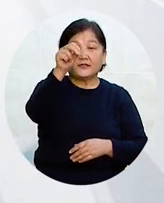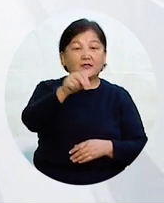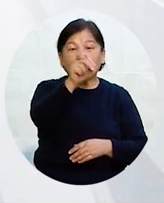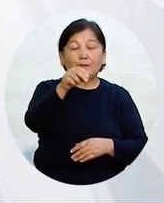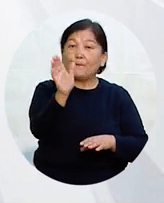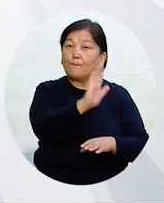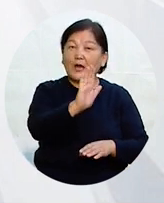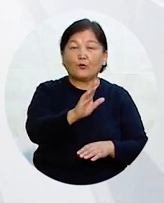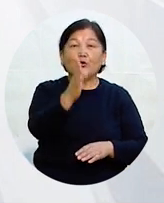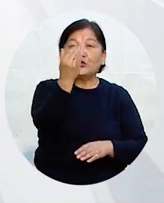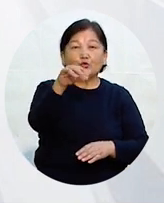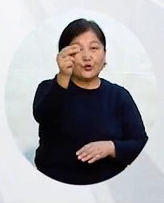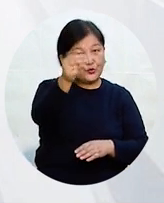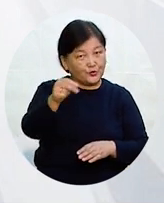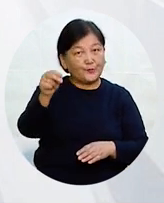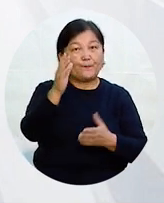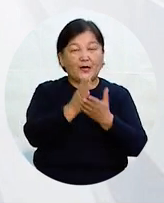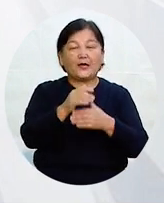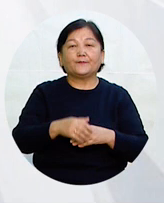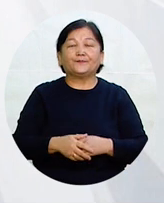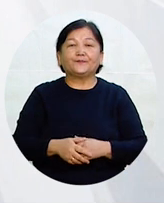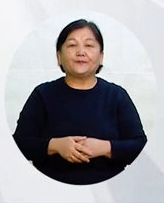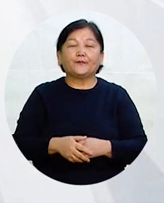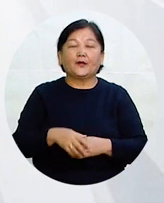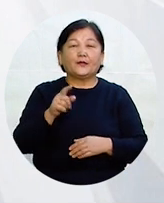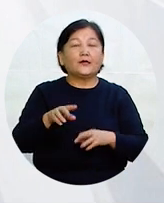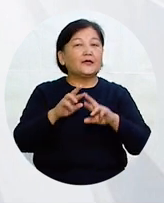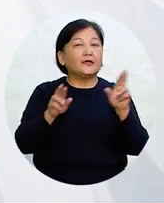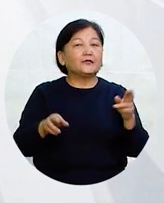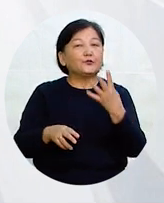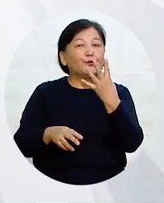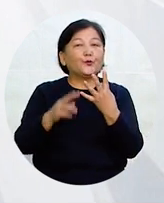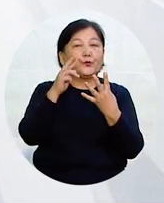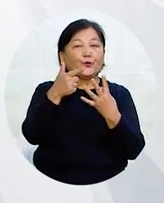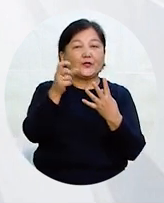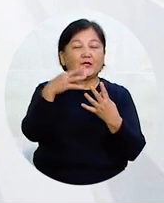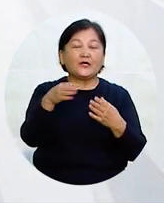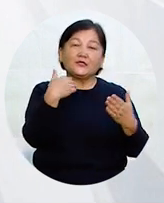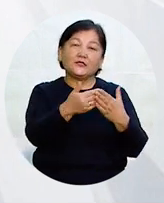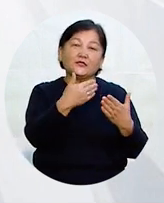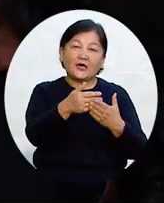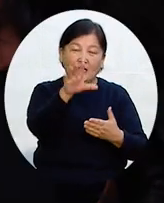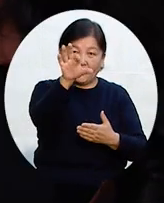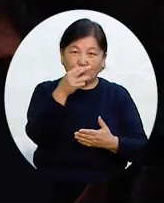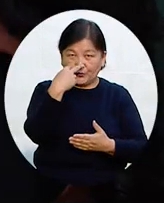байна. За, энэ дүрмийн түрүүний хувилгасан дөрвөн үгэн дээр нь жишээ авч үзье.